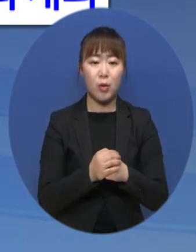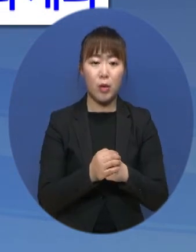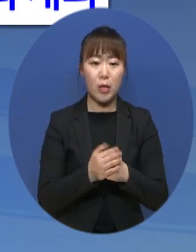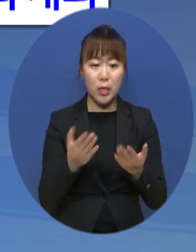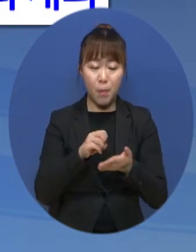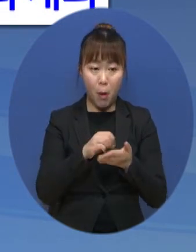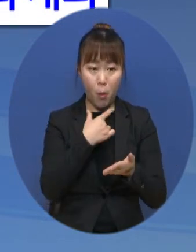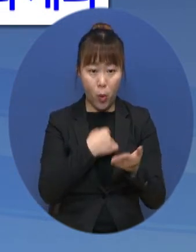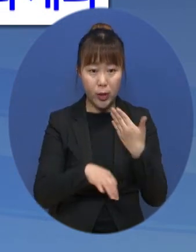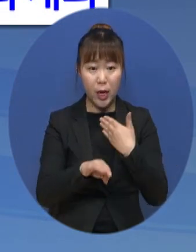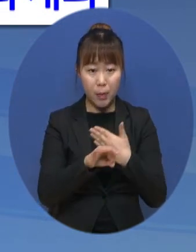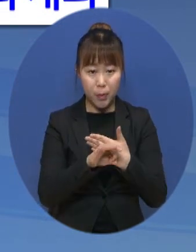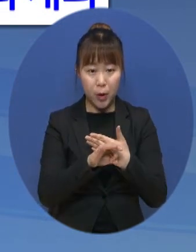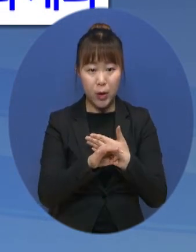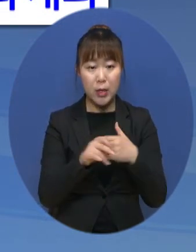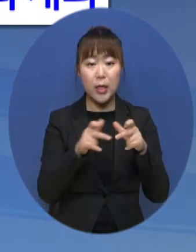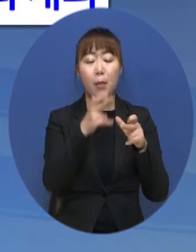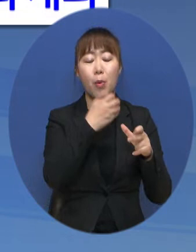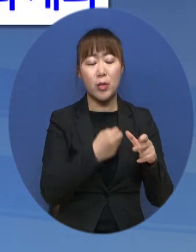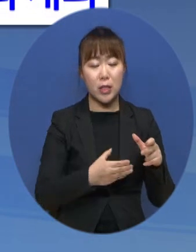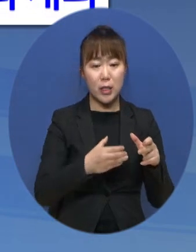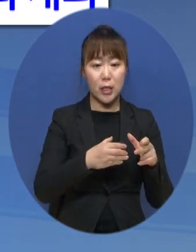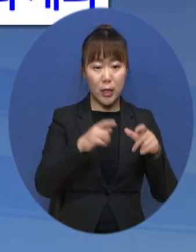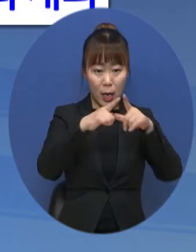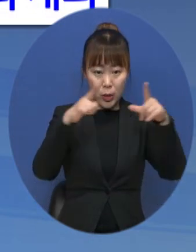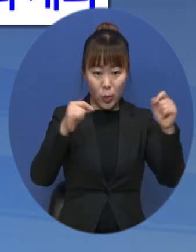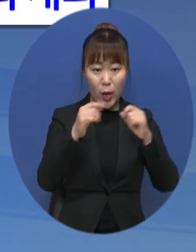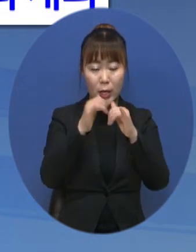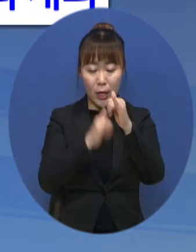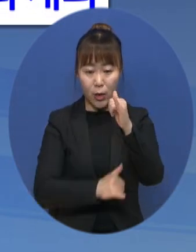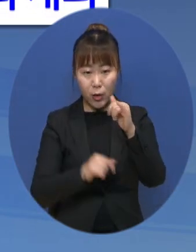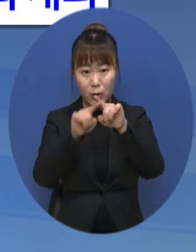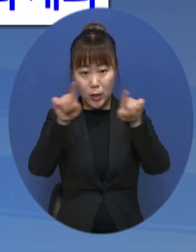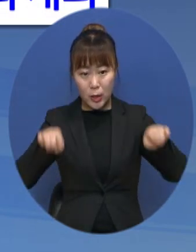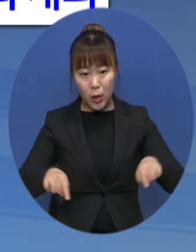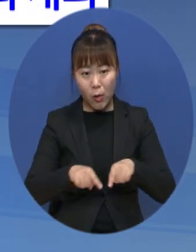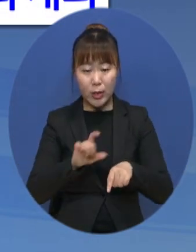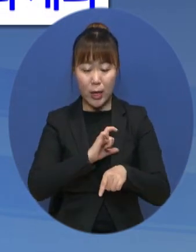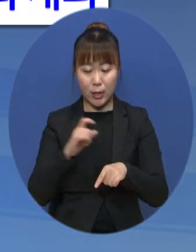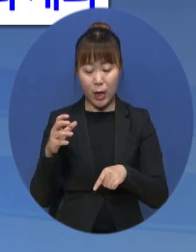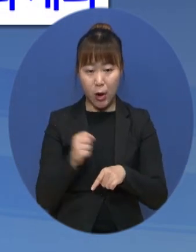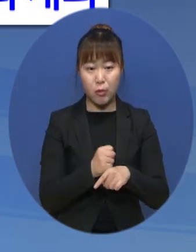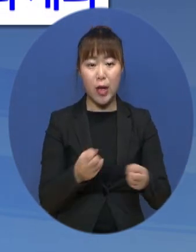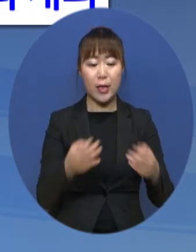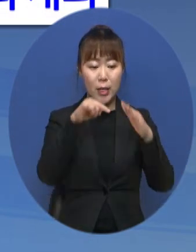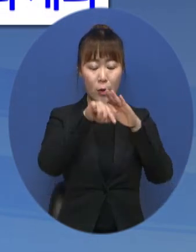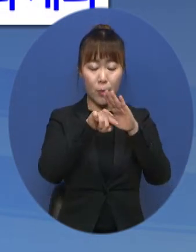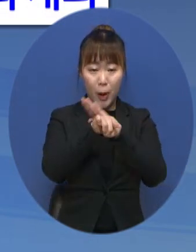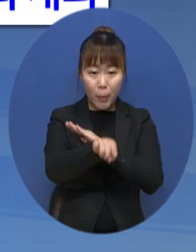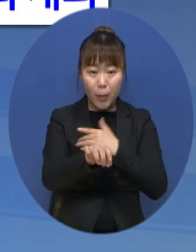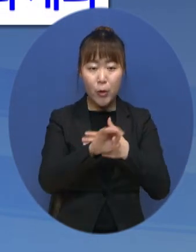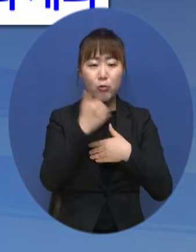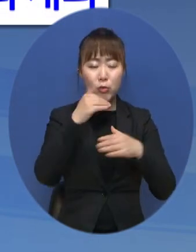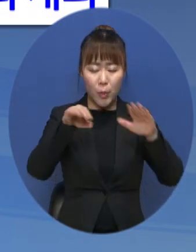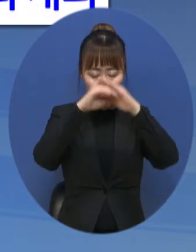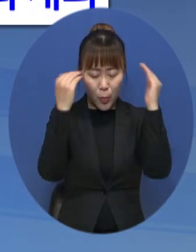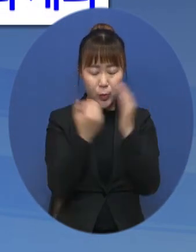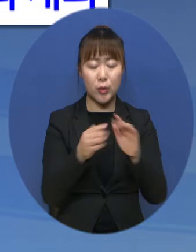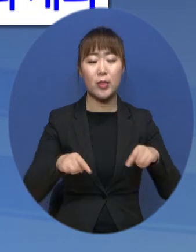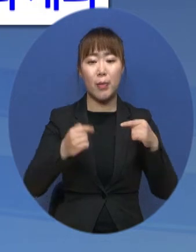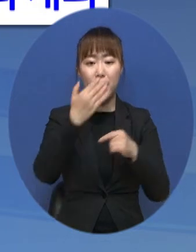희망하는 장애인은 장애인 복지카드와 이력서, 자격증을 지참하고 행사장을 방문하면 누구나 참여할 수